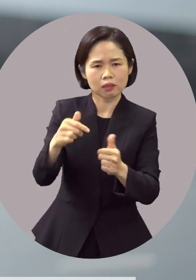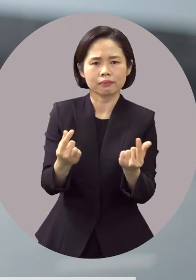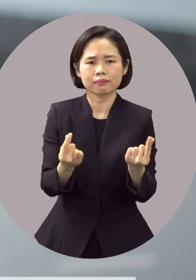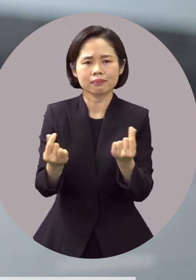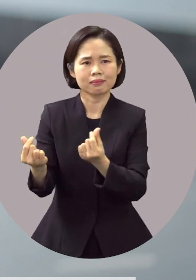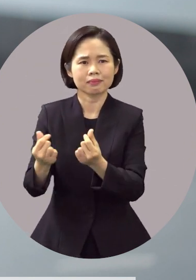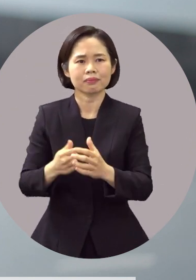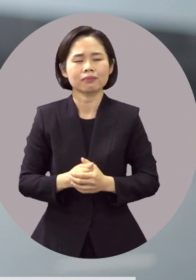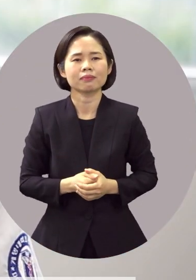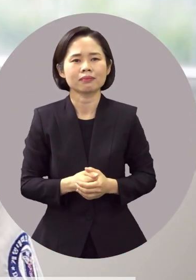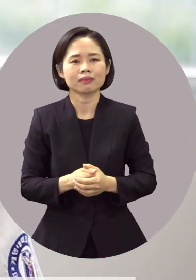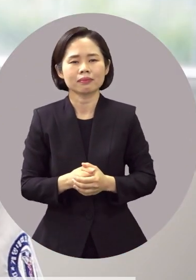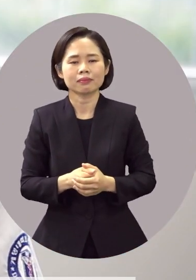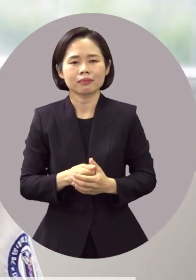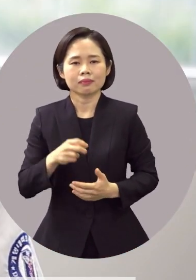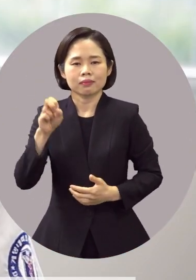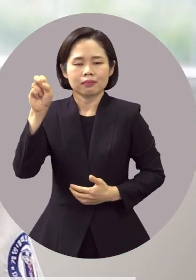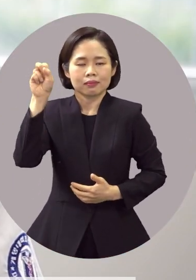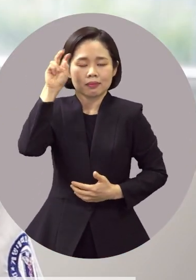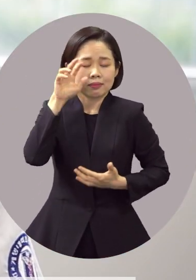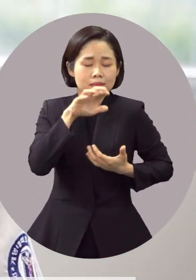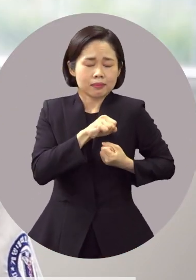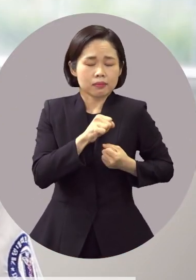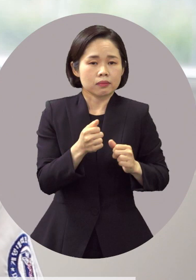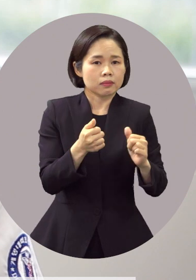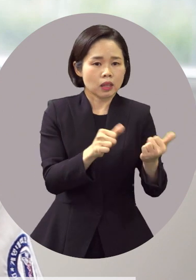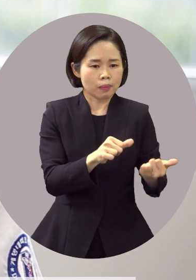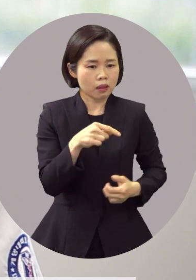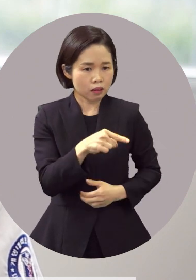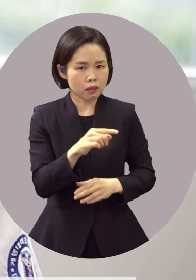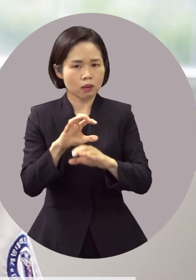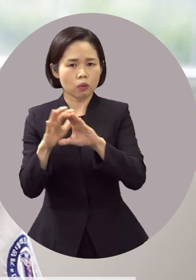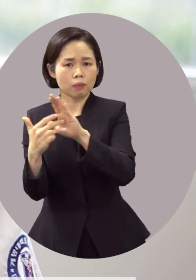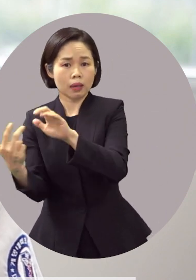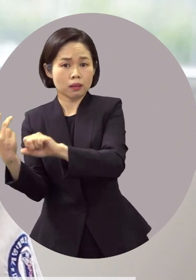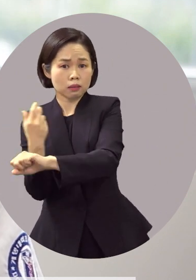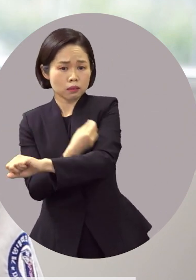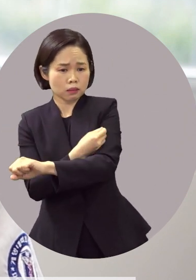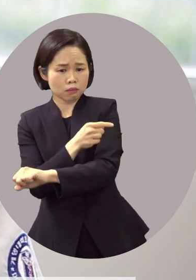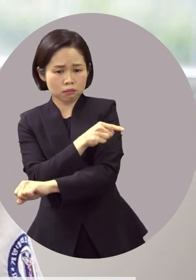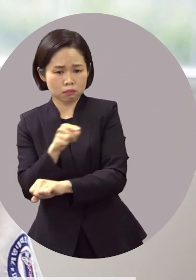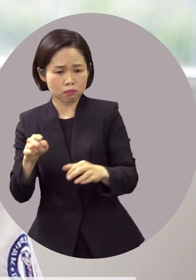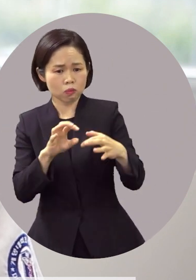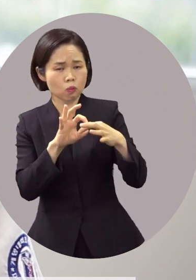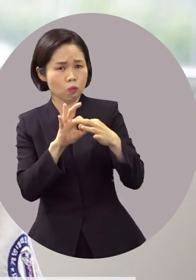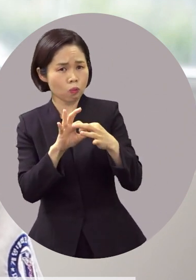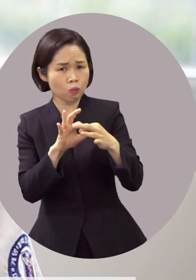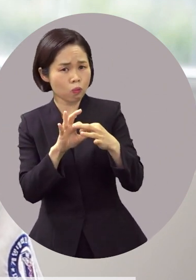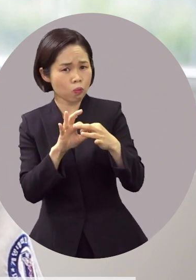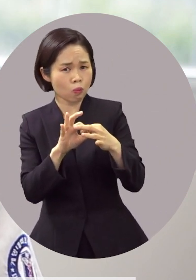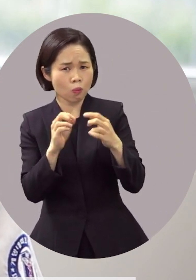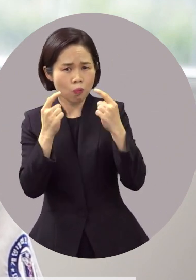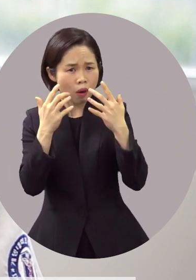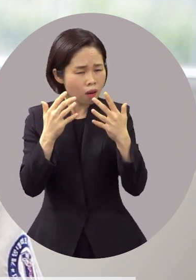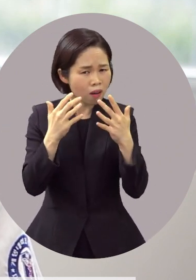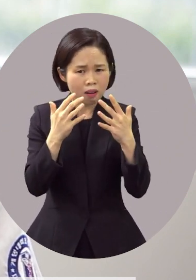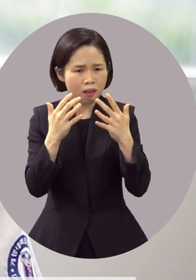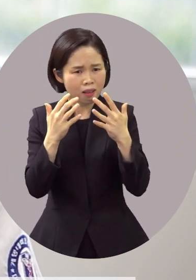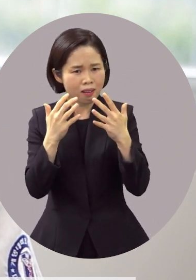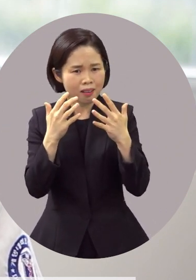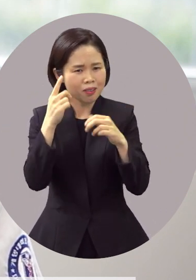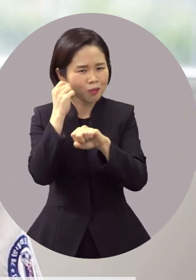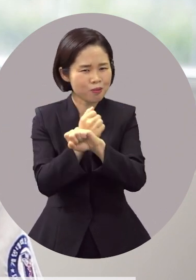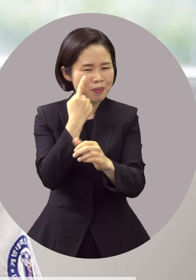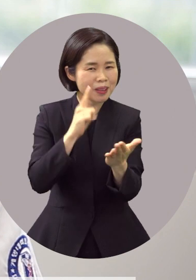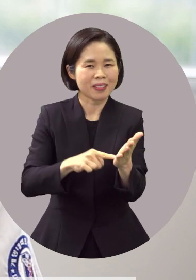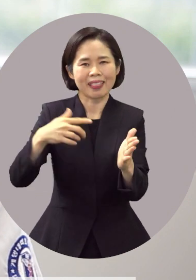차이를 보이지 않습니다. 물론 말씀드린 심장정지 또는 사망 건들이 코로나 백신과 관련성이 명확한지에